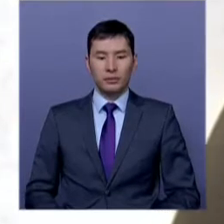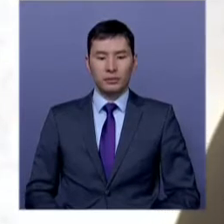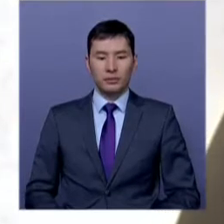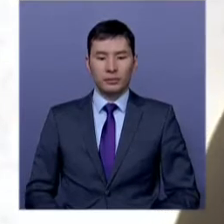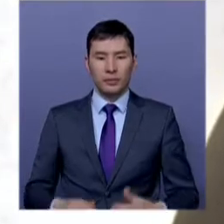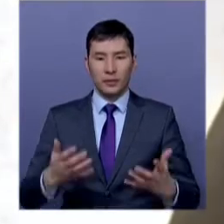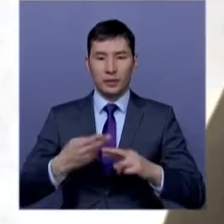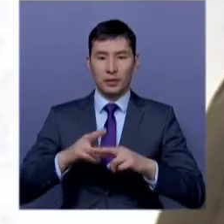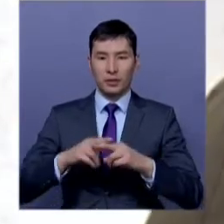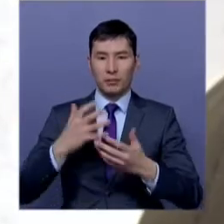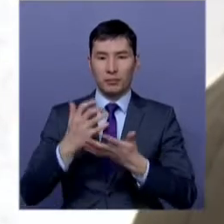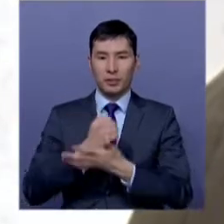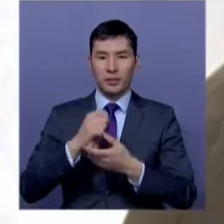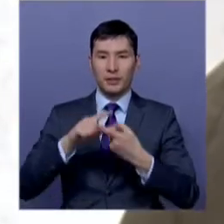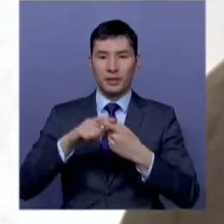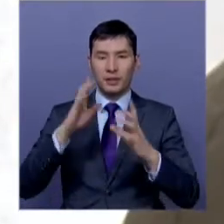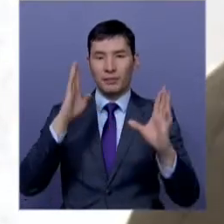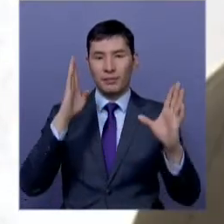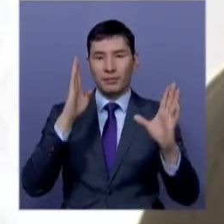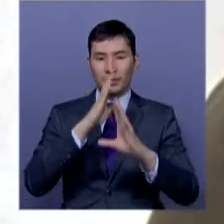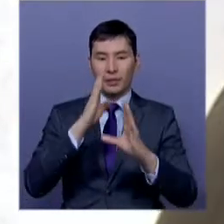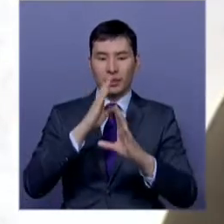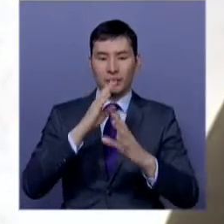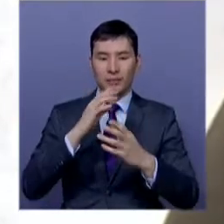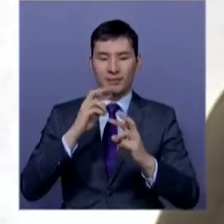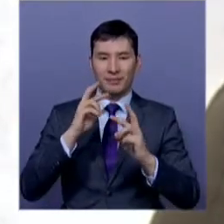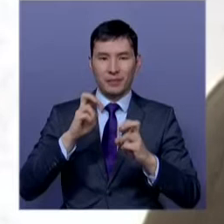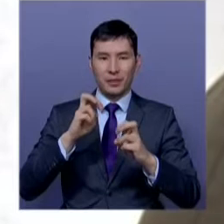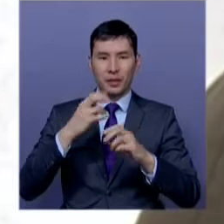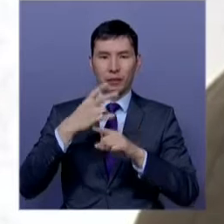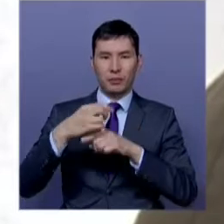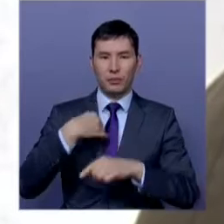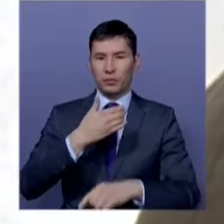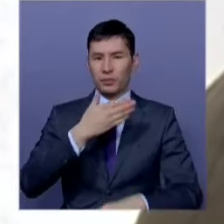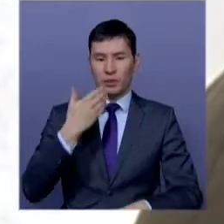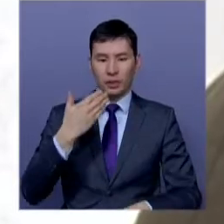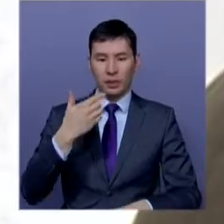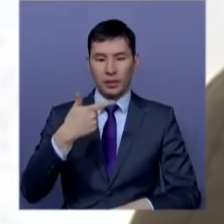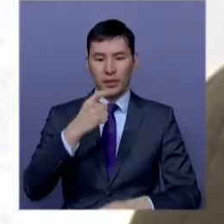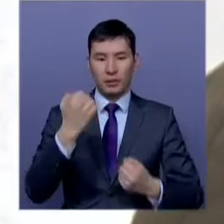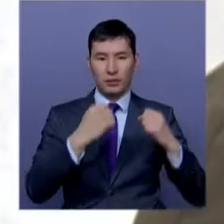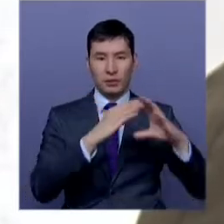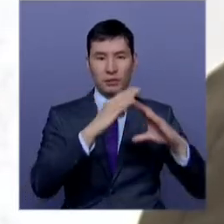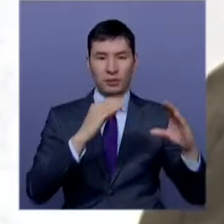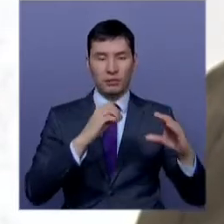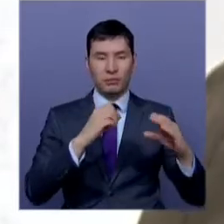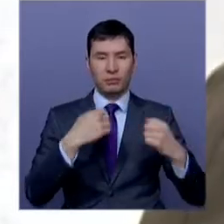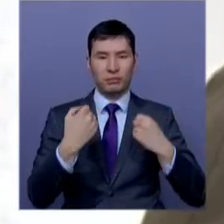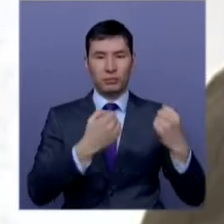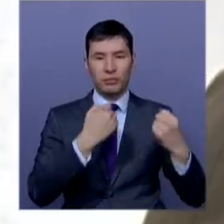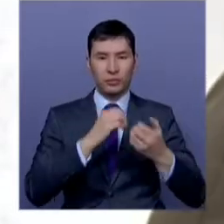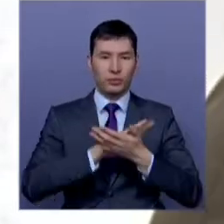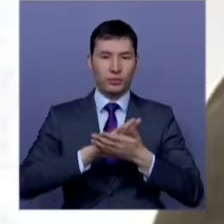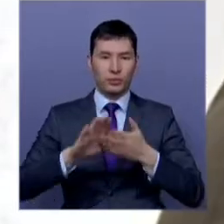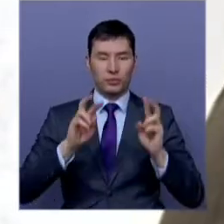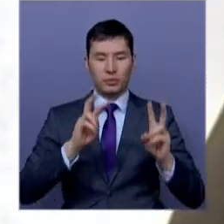Бұл, мысалы, экология тарапынан қарайтын болсақ, бұл біз дұрыс емес деп ойлаймыз. Себебі газда жүретін автолар бензин, дизельде жүретін